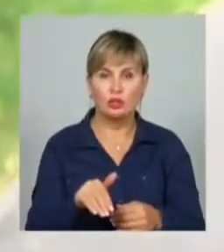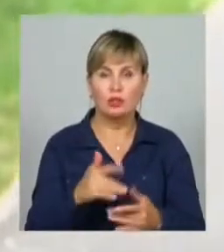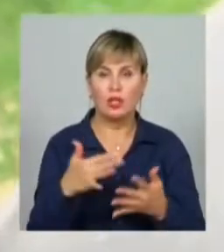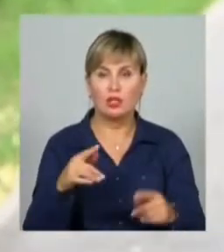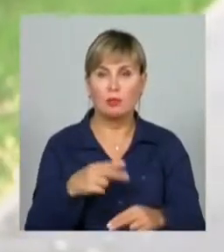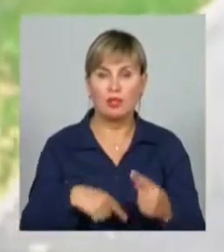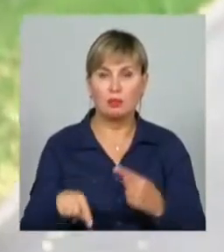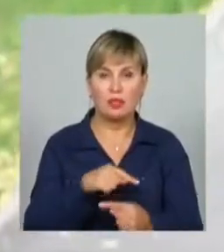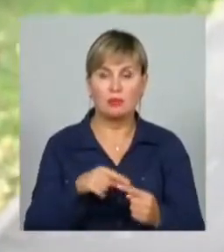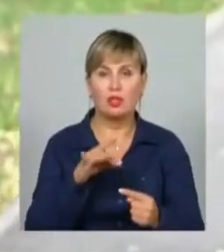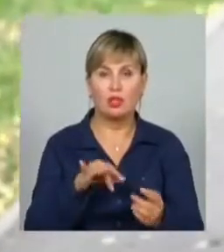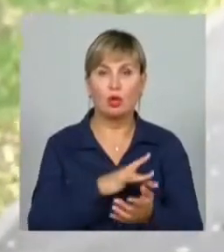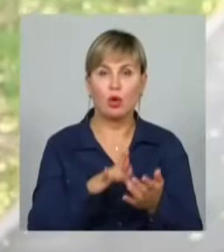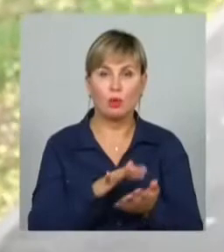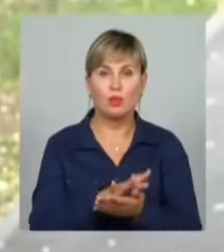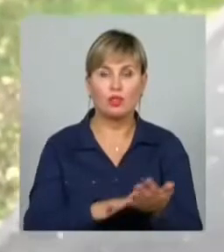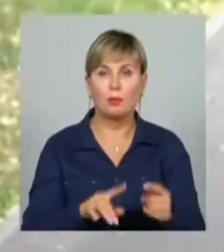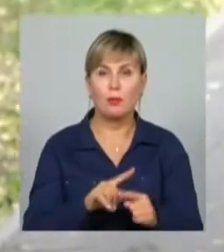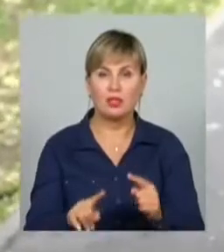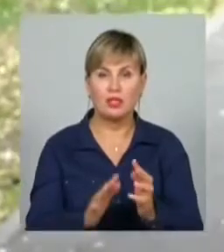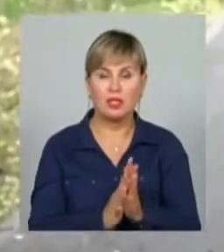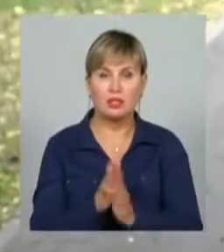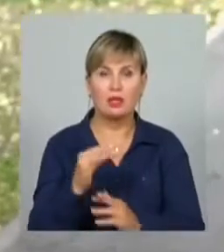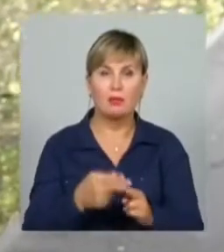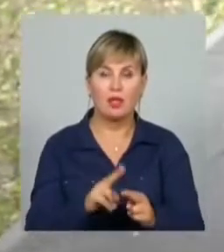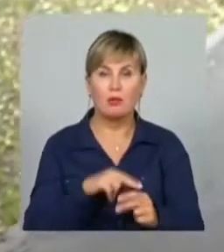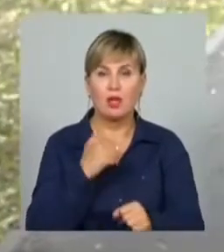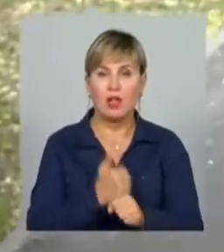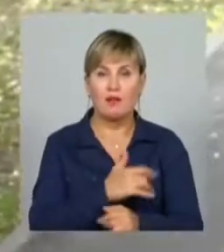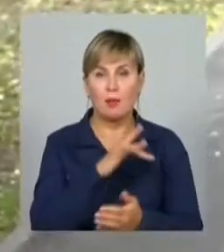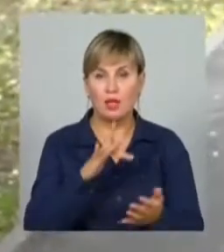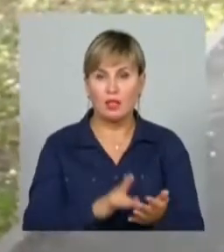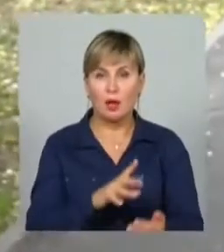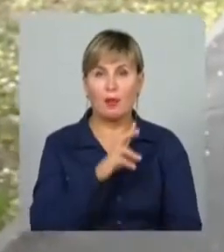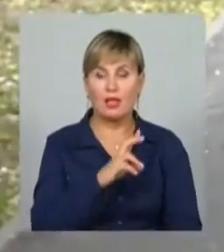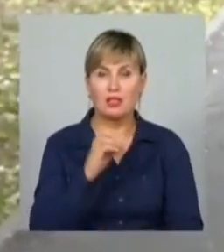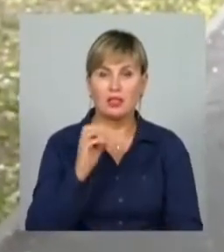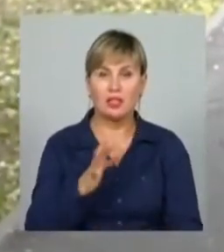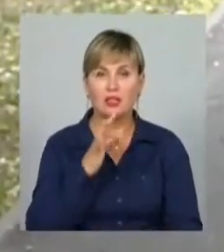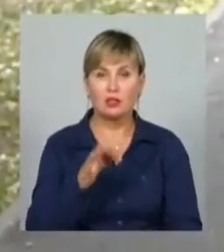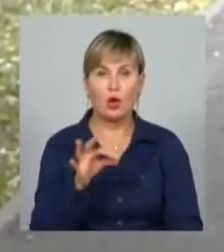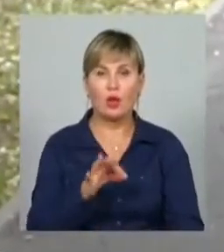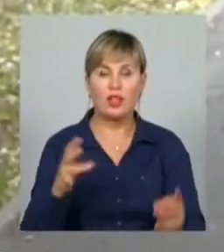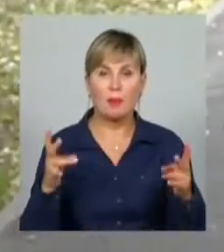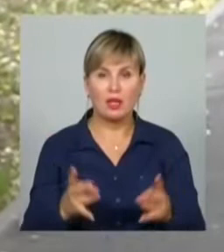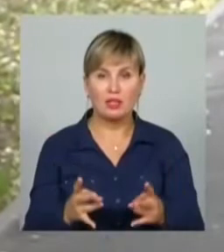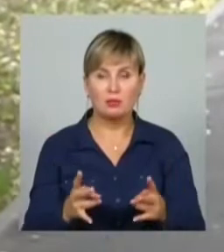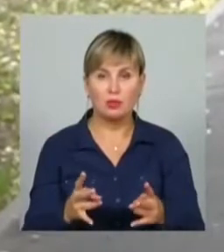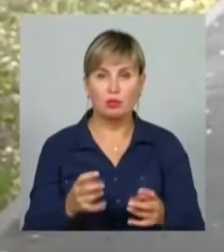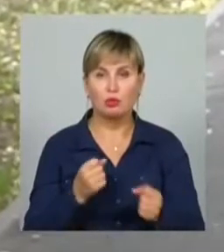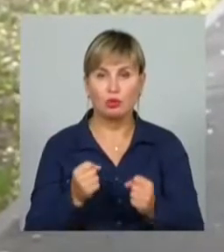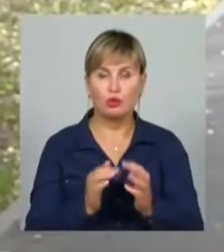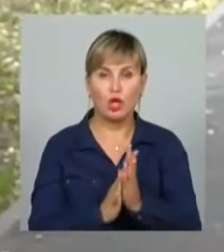предпринимательства. Тем не менее, город продолжает быстро расти. И поэтому глава мегаполиса Бакыржан Сагентаев отметил о необходимости устойчивого